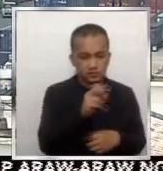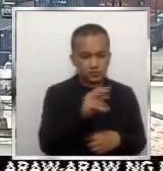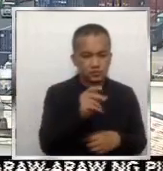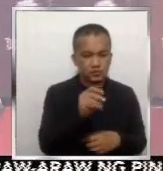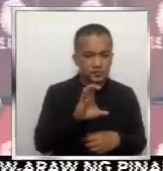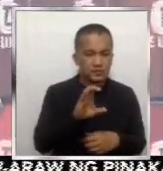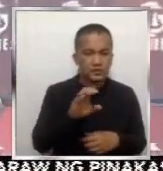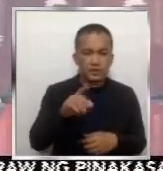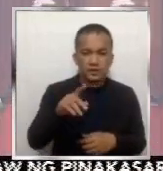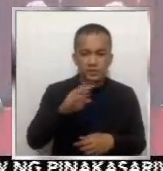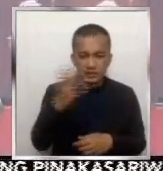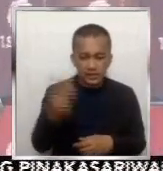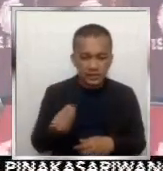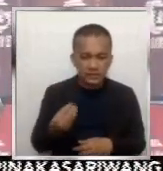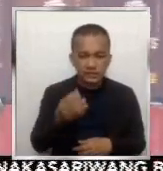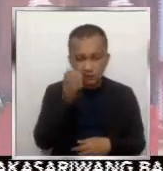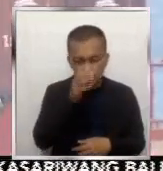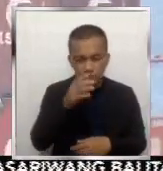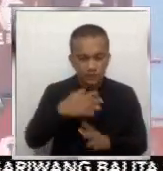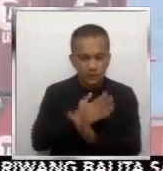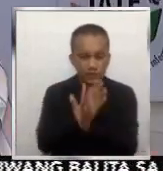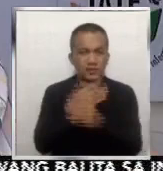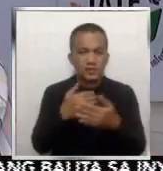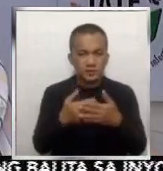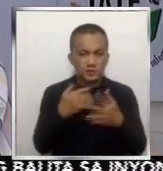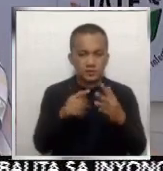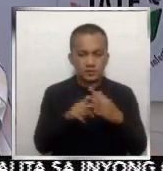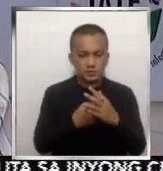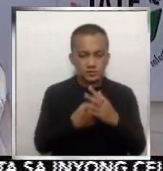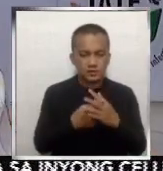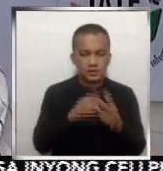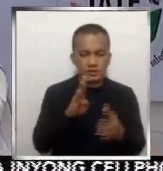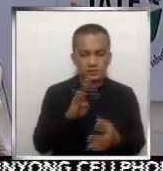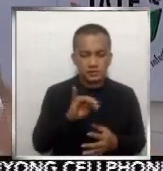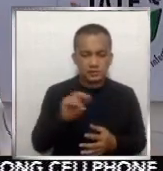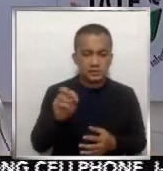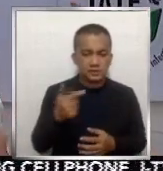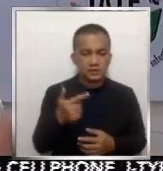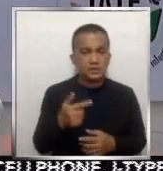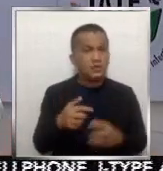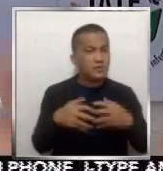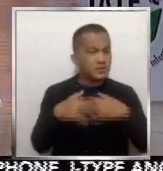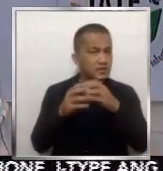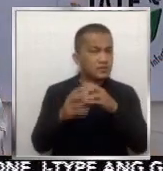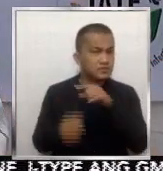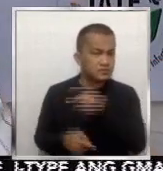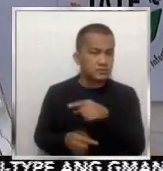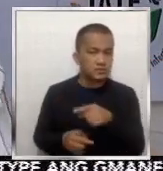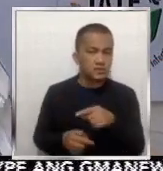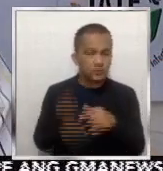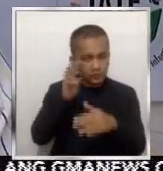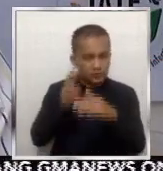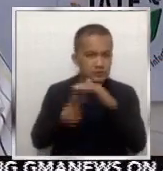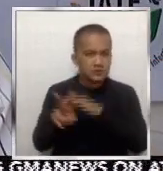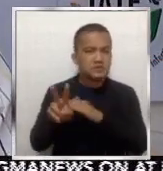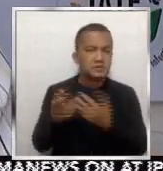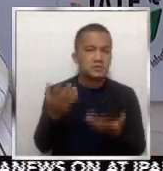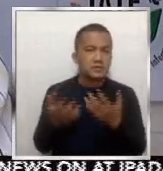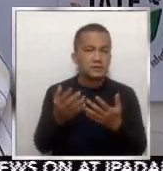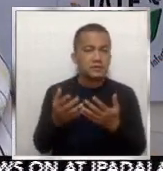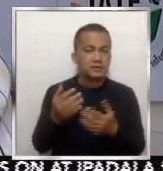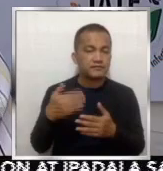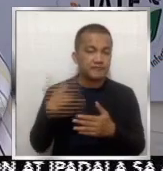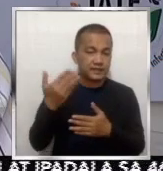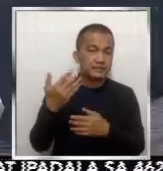at Davao bago pa masimulan ang bidding. Papatayo yun. So we're looking forward siguro next year we'll realize that kasi